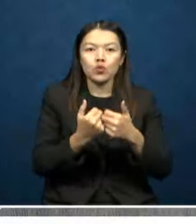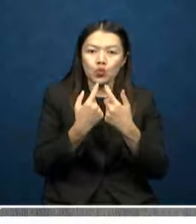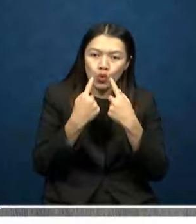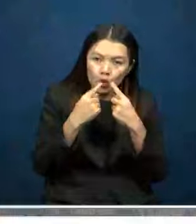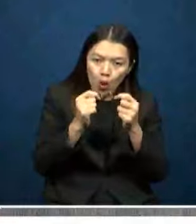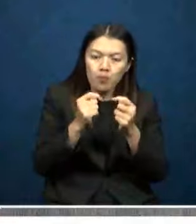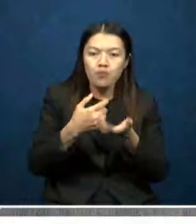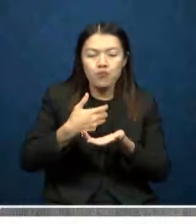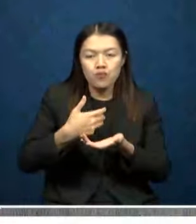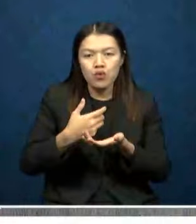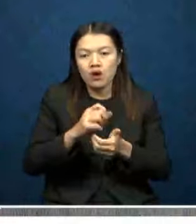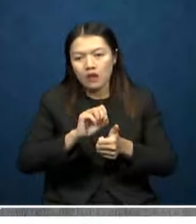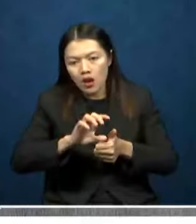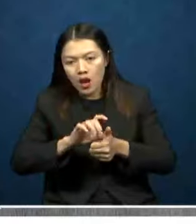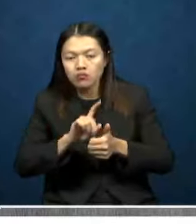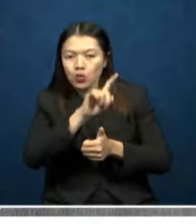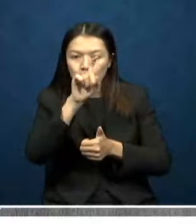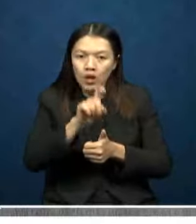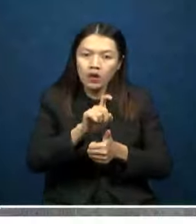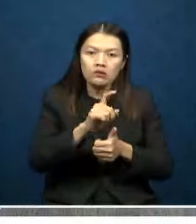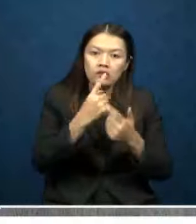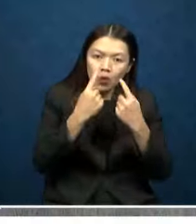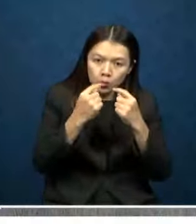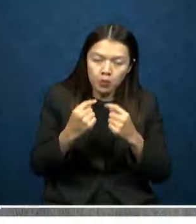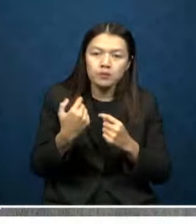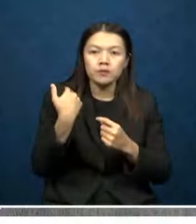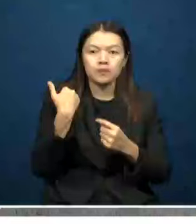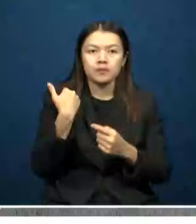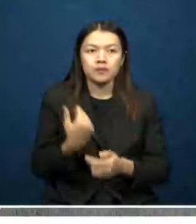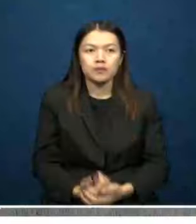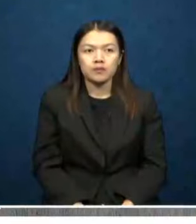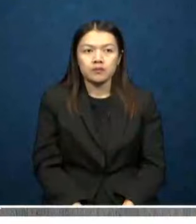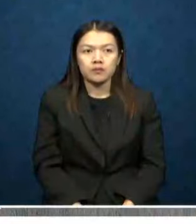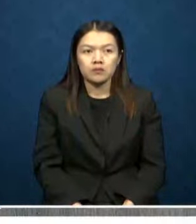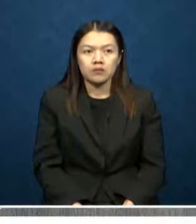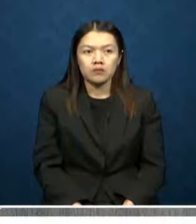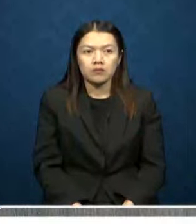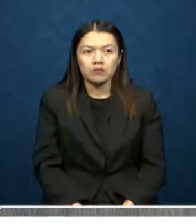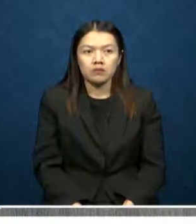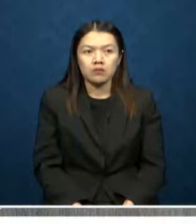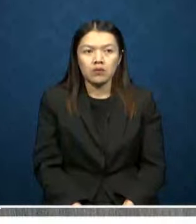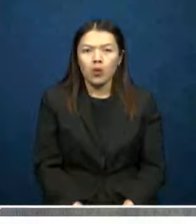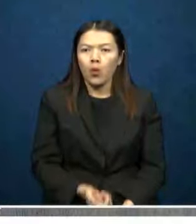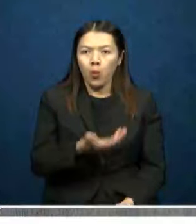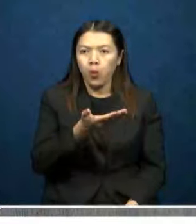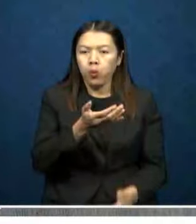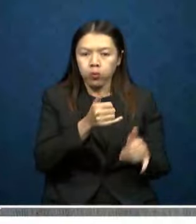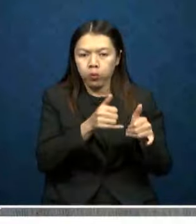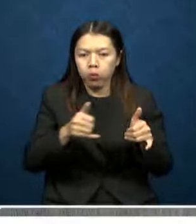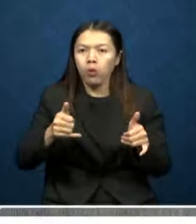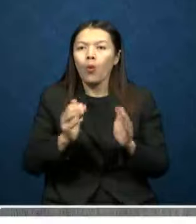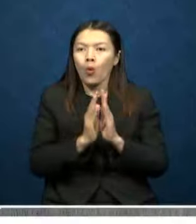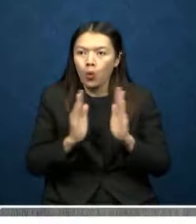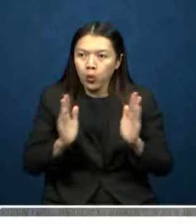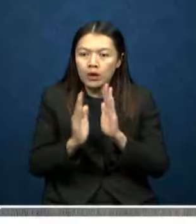ยติข้อซักถามหรือข้อเสนอนะแล้วก็มากันหลายท่านนะครับต้องขอบพระคุณ